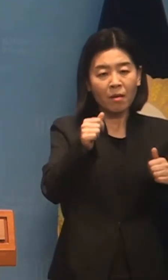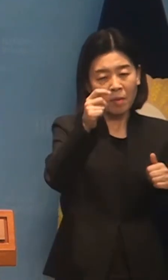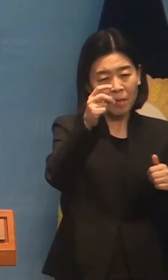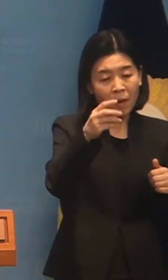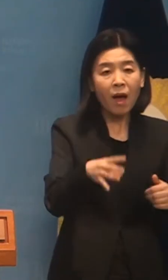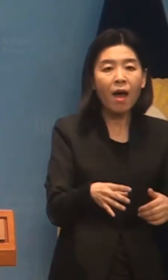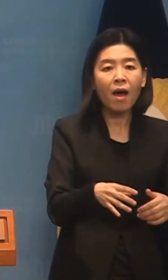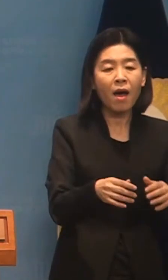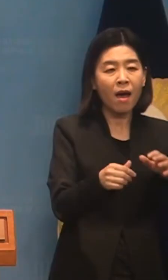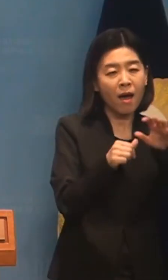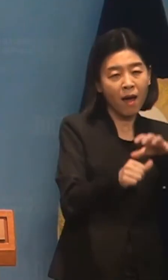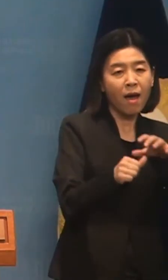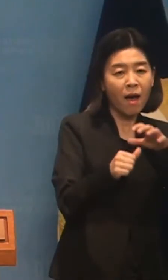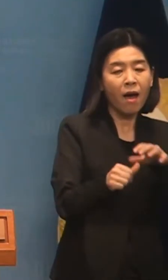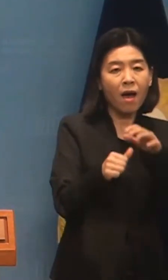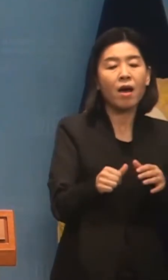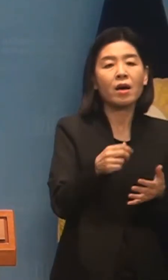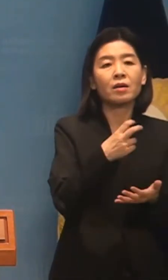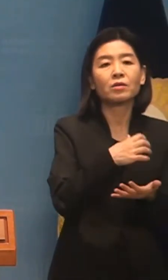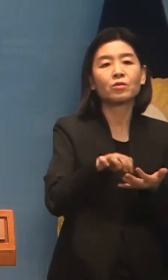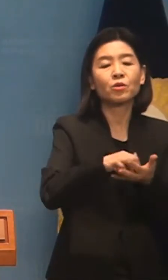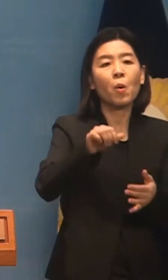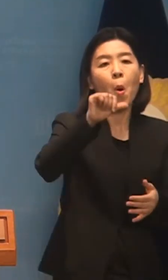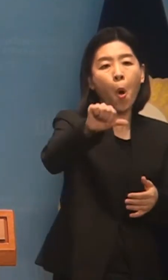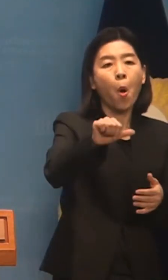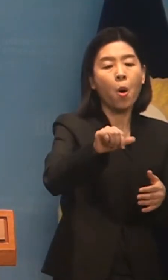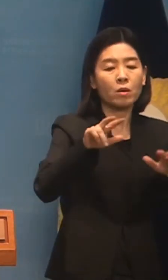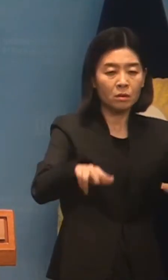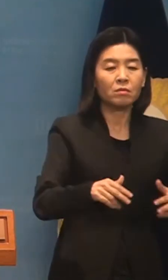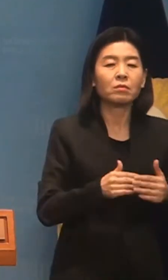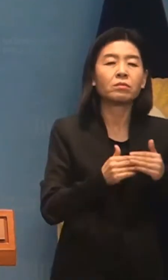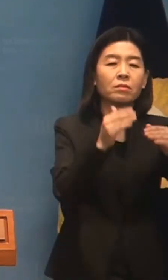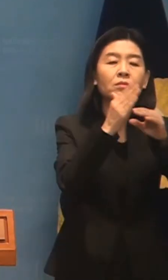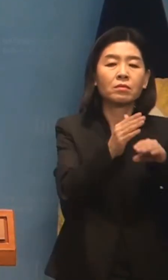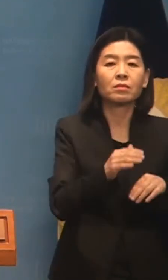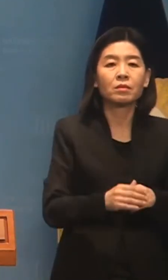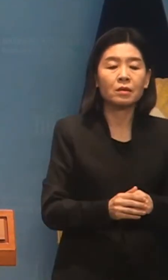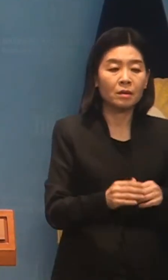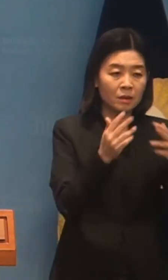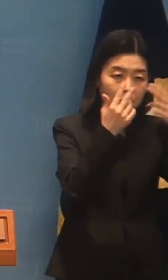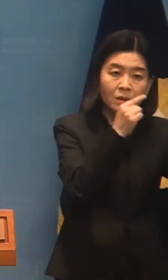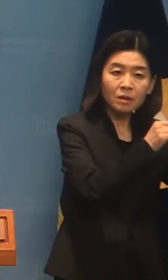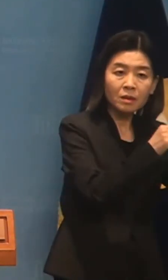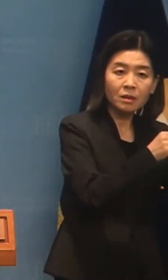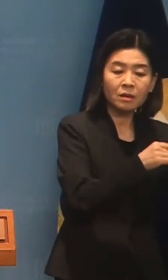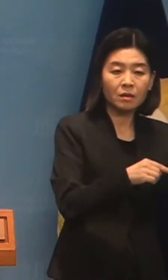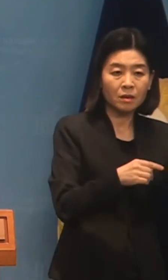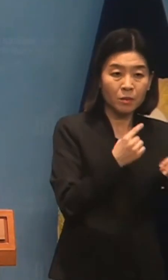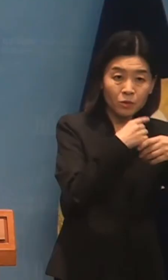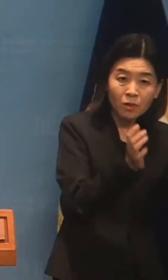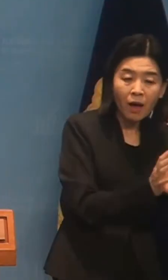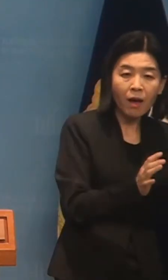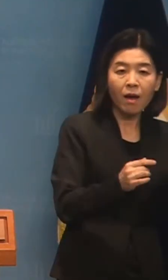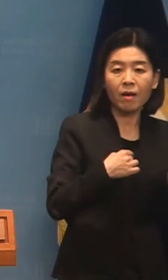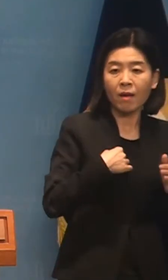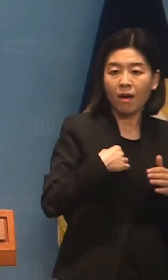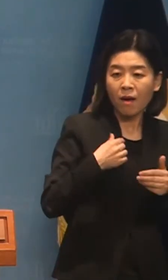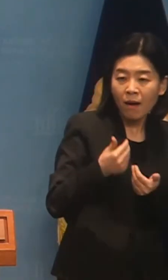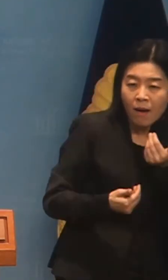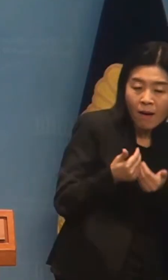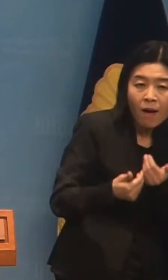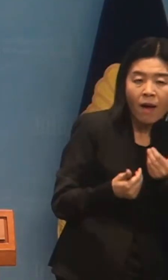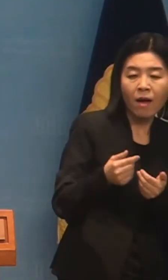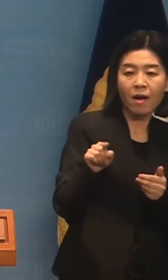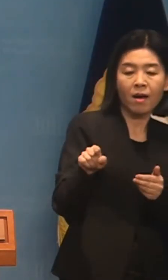이틀막 5법을 추진 중입니다. 이미 이재명 민주당은 자신들에게 거슬리는 언론인 9명을